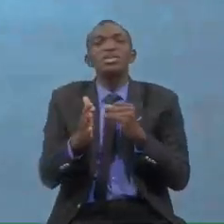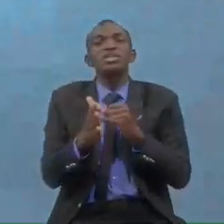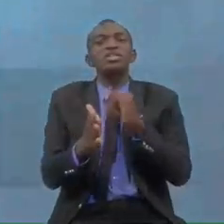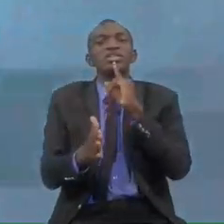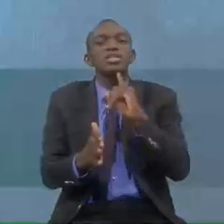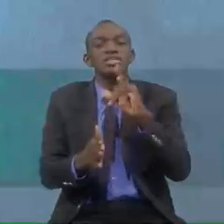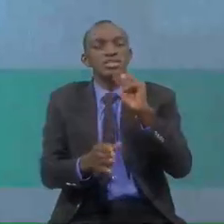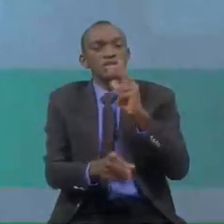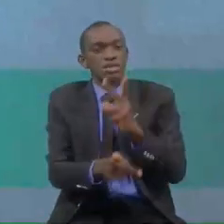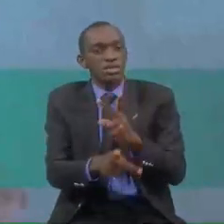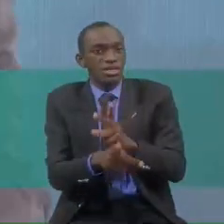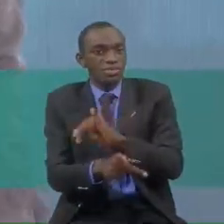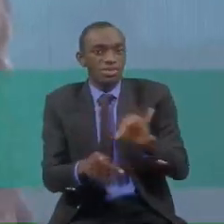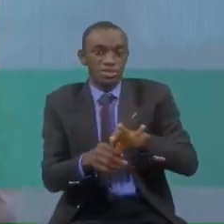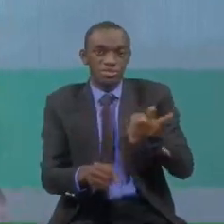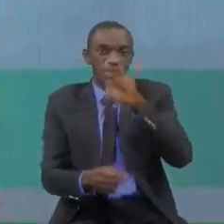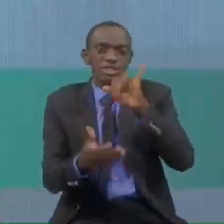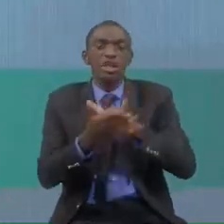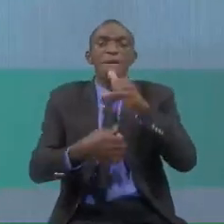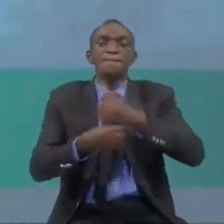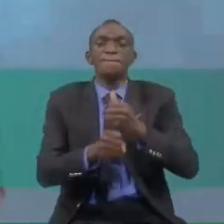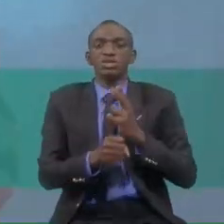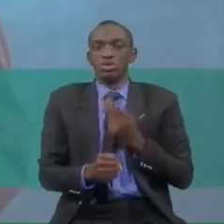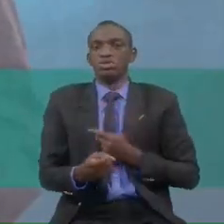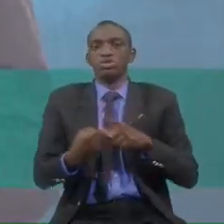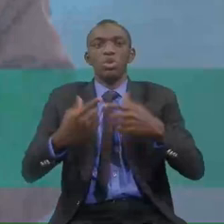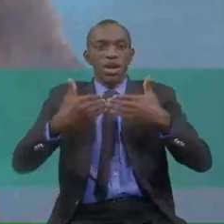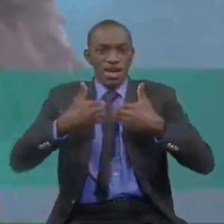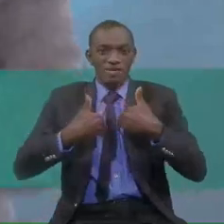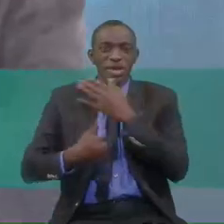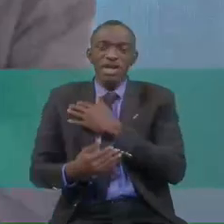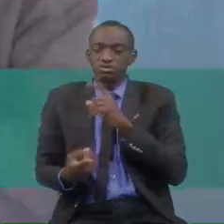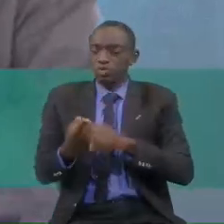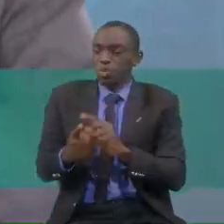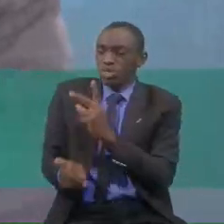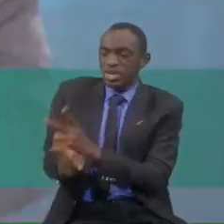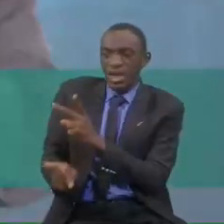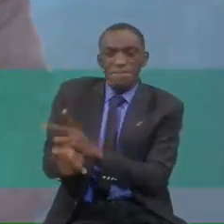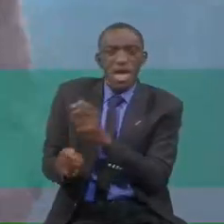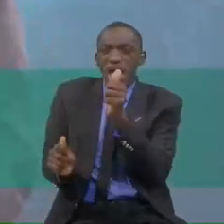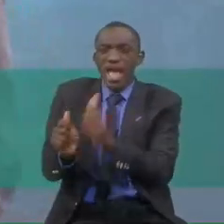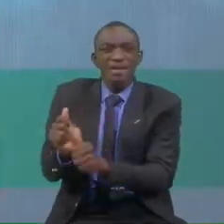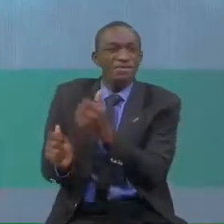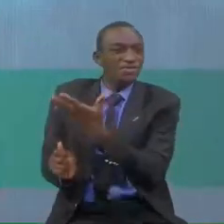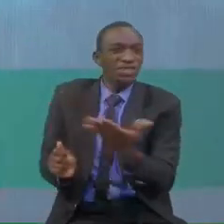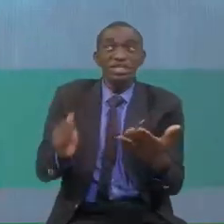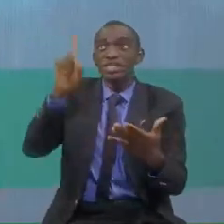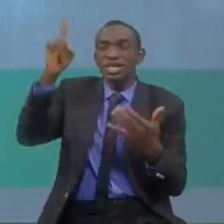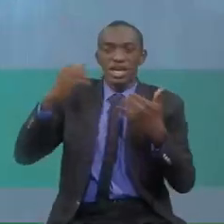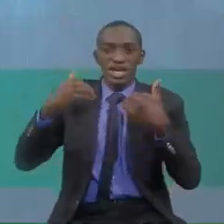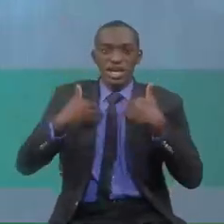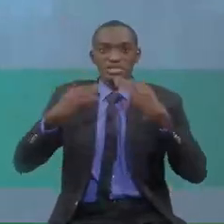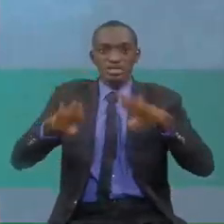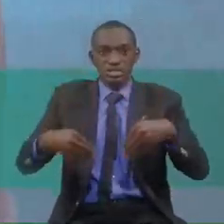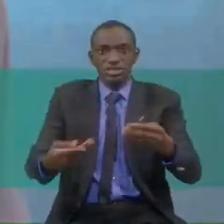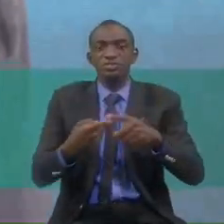garde, qui nous fait avoir et qui nous fait garder tout ce qu'il nous a